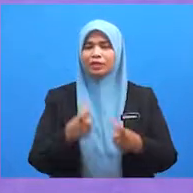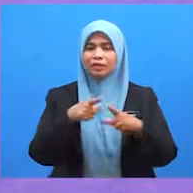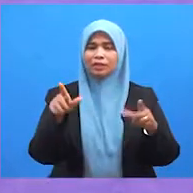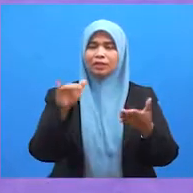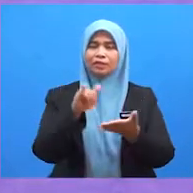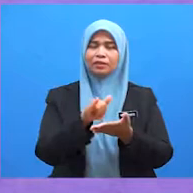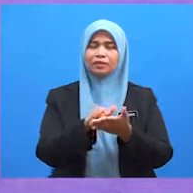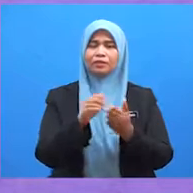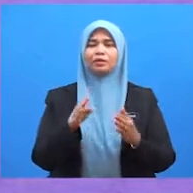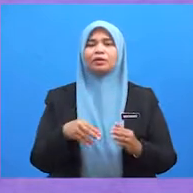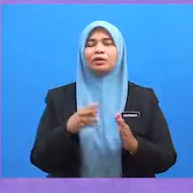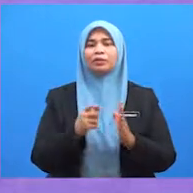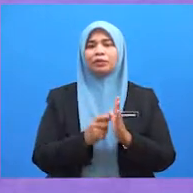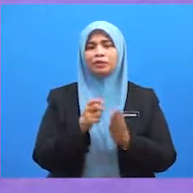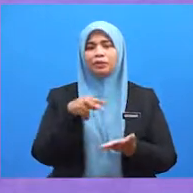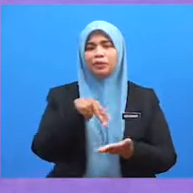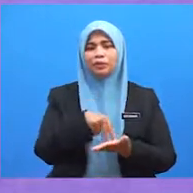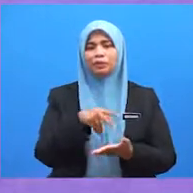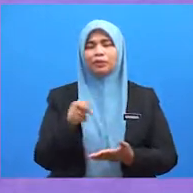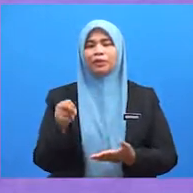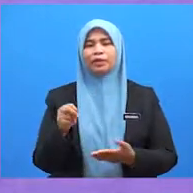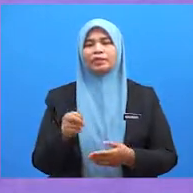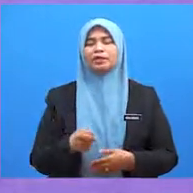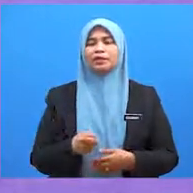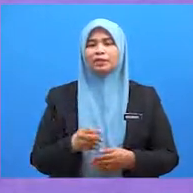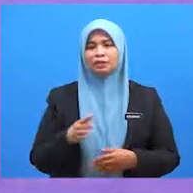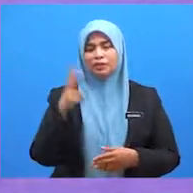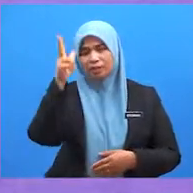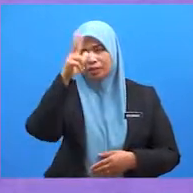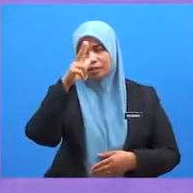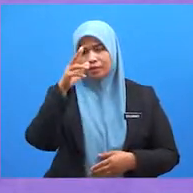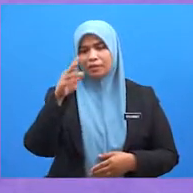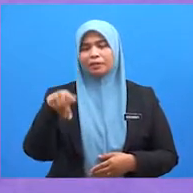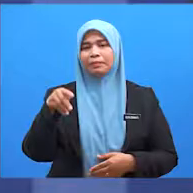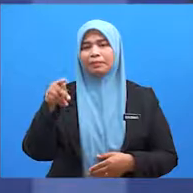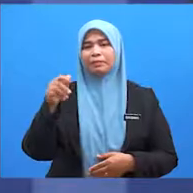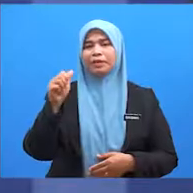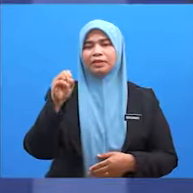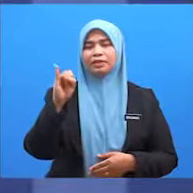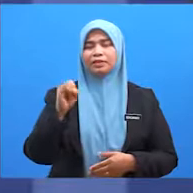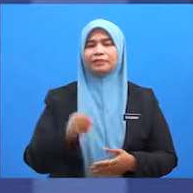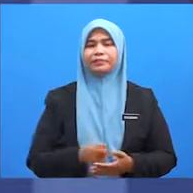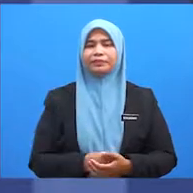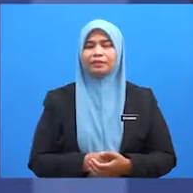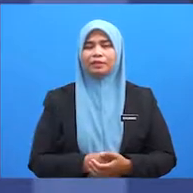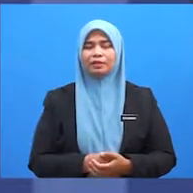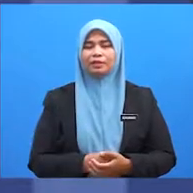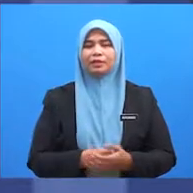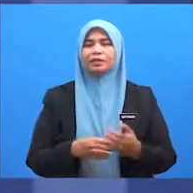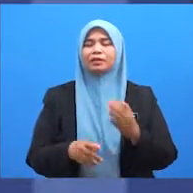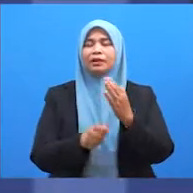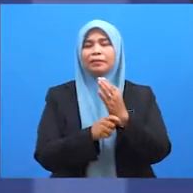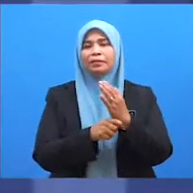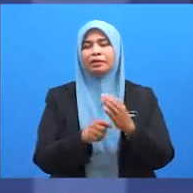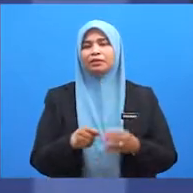Kerajaan Perlak dan Pasai turut menyumbang kepada zaman kegemilangan ini. Tambahan,